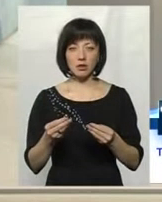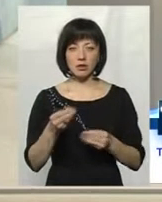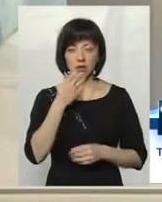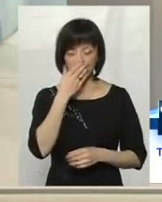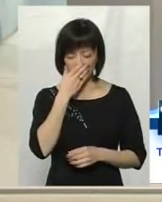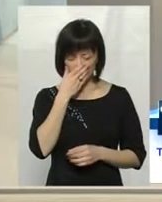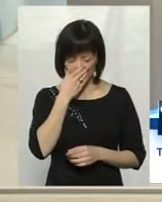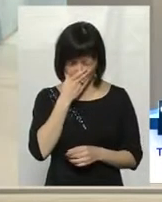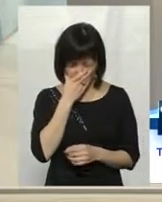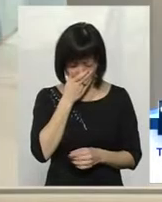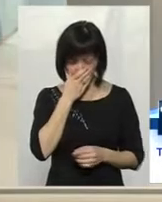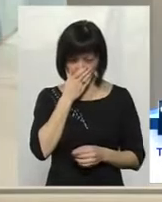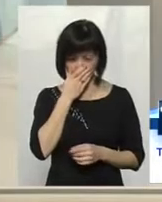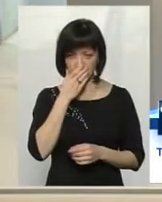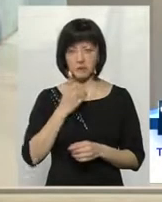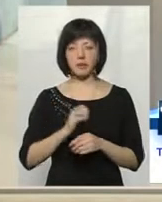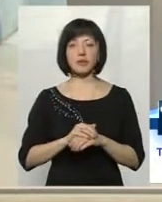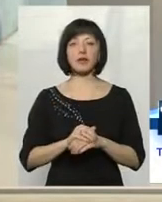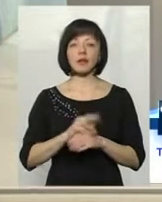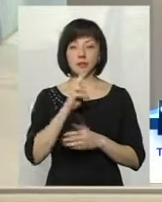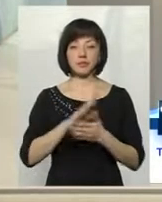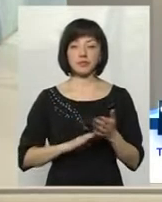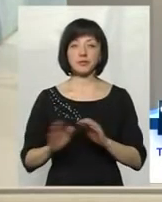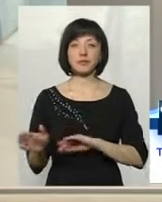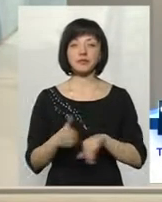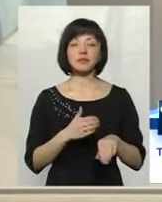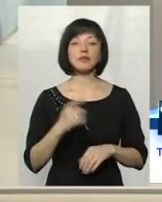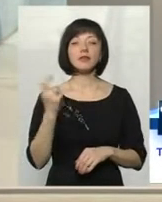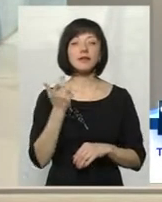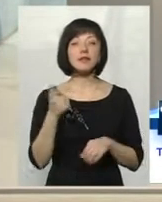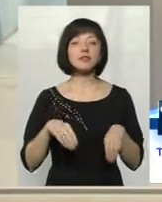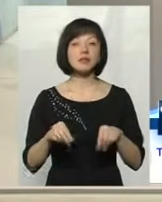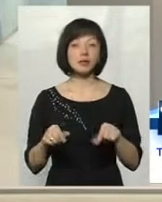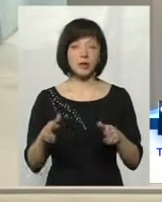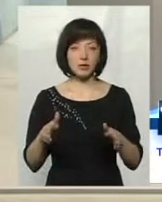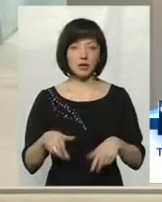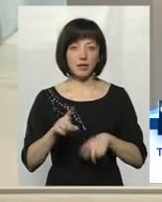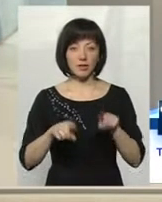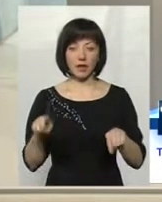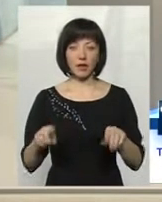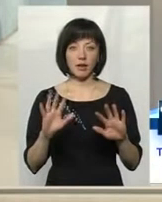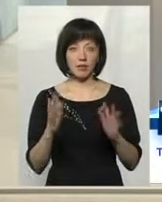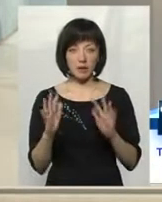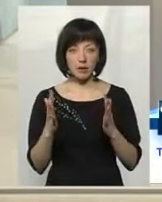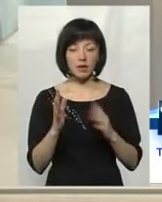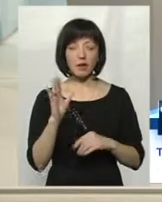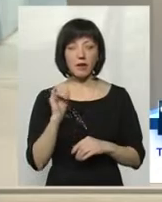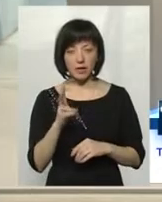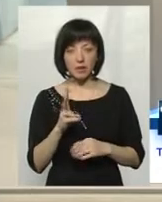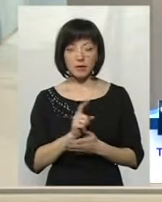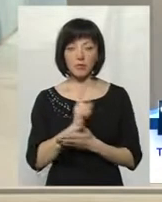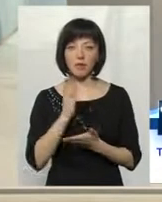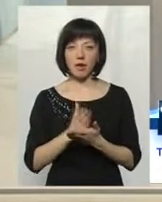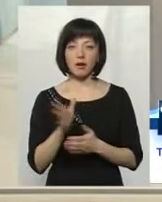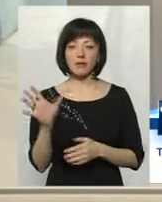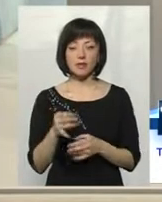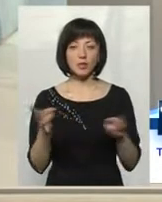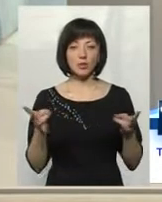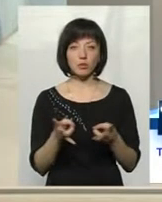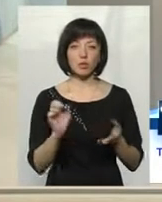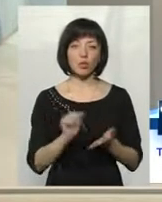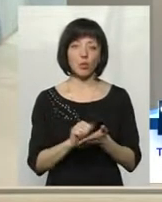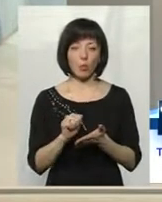дії власника земельної ділянки, тому що в деяких випадках він має всі необхідні